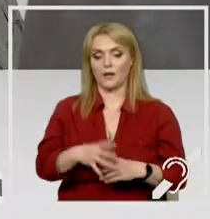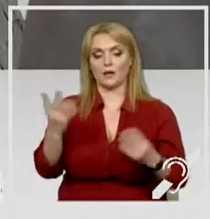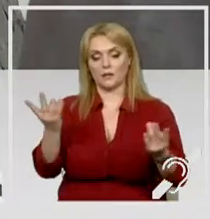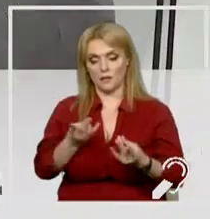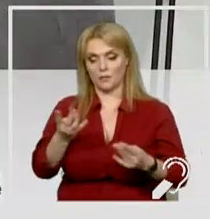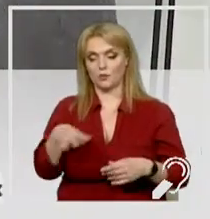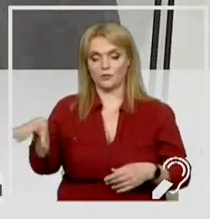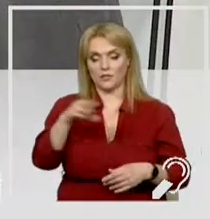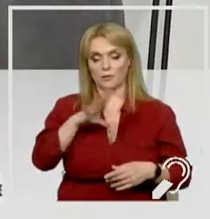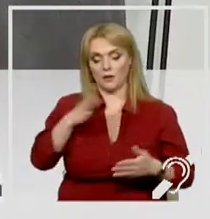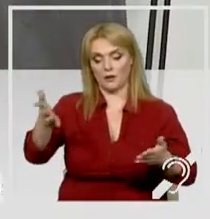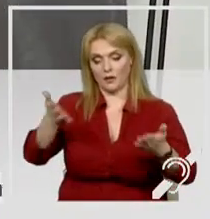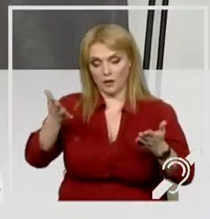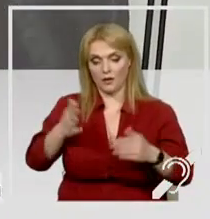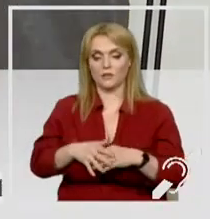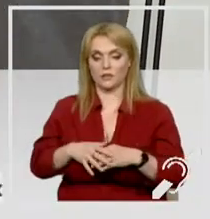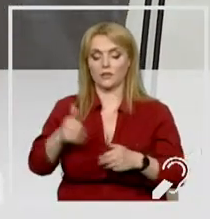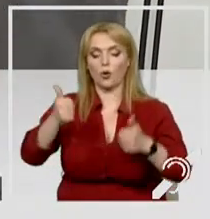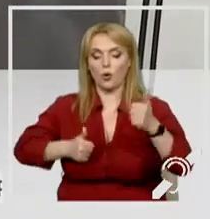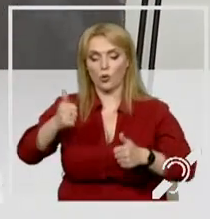între concursul Asociației Monumentum din